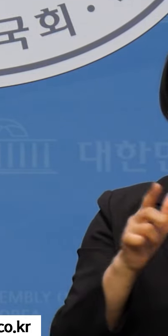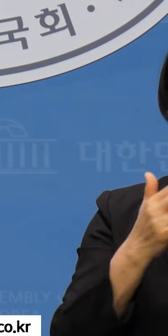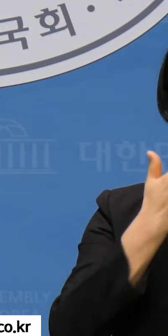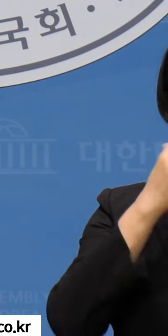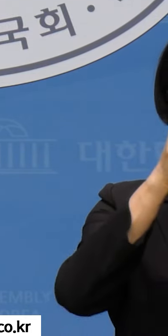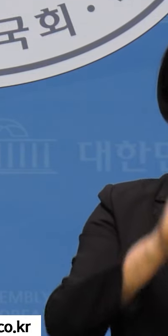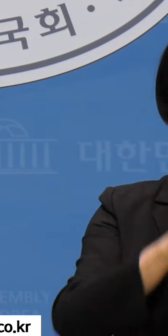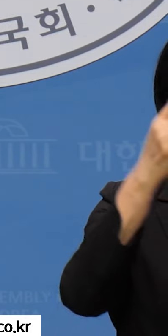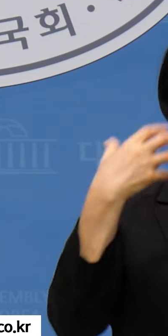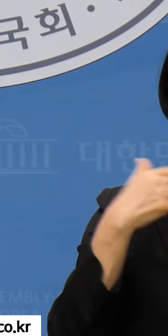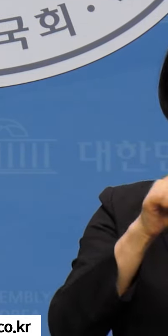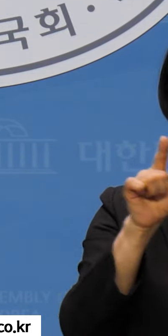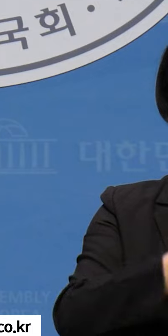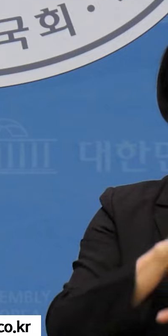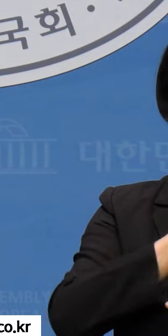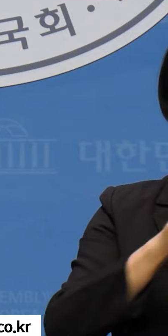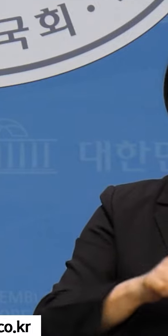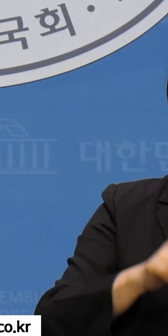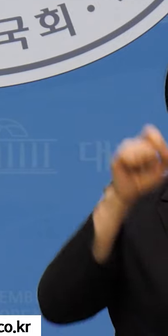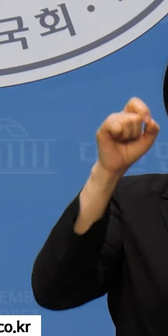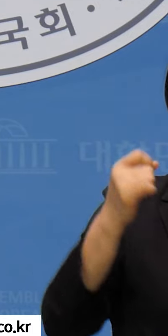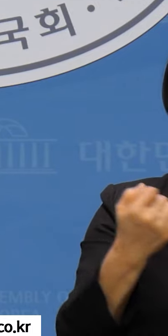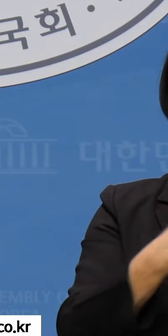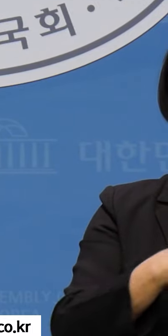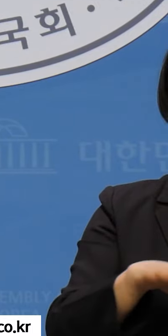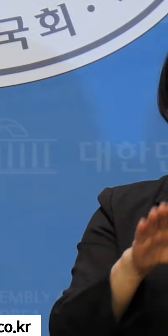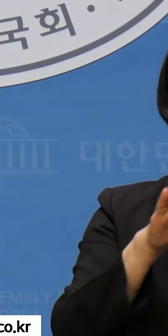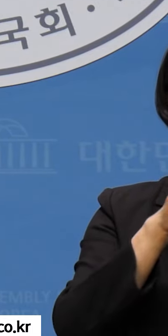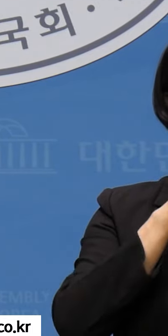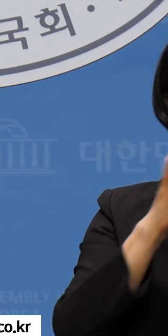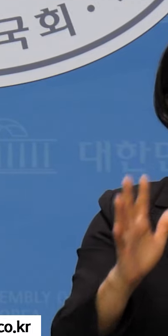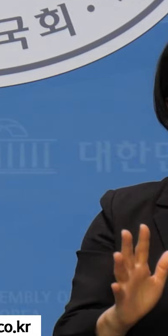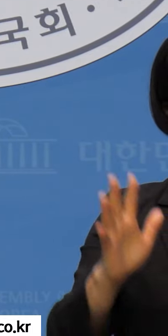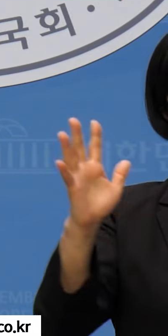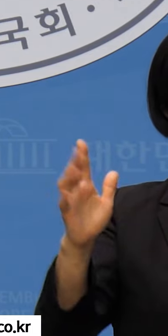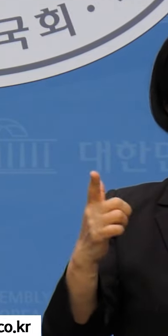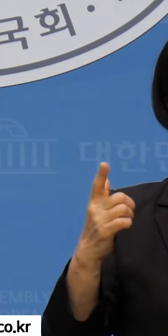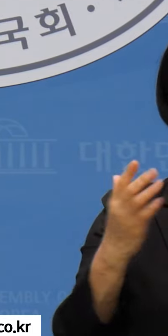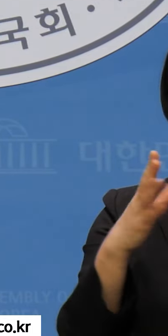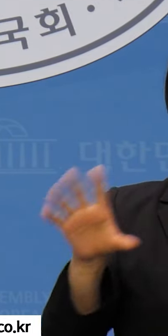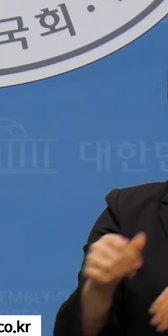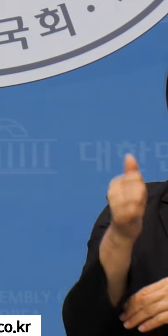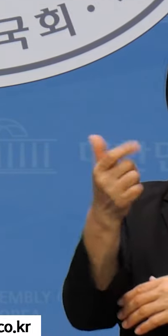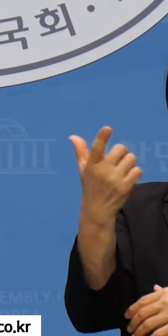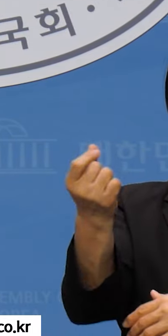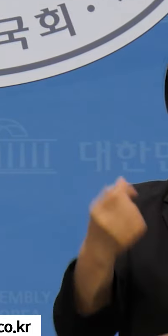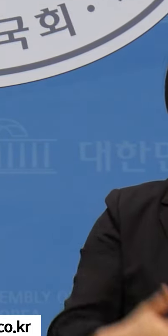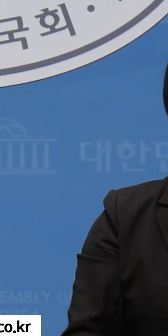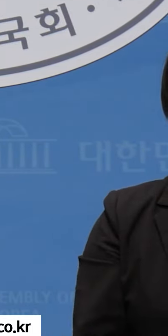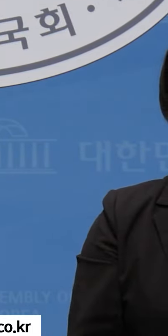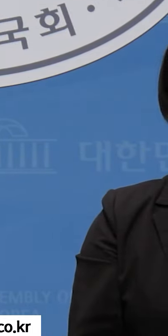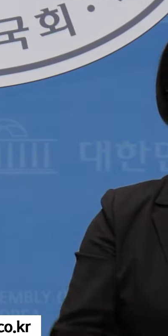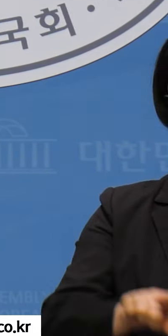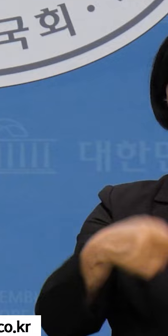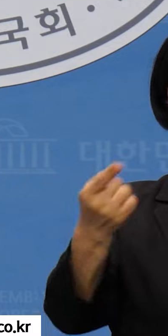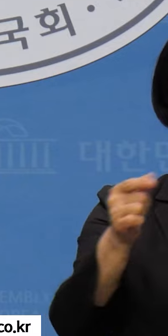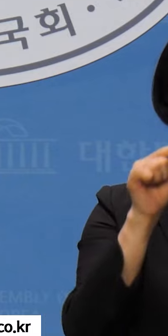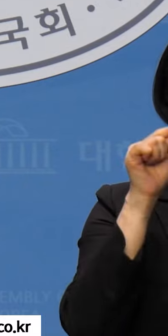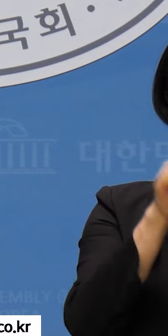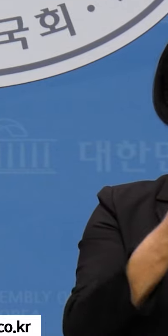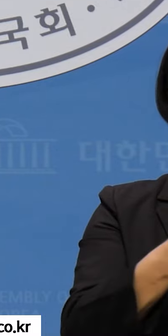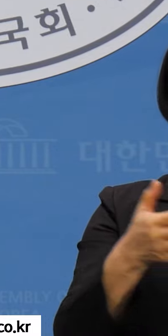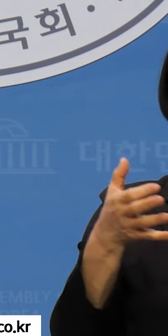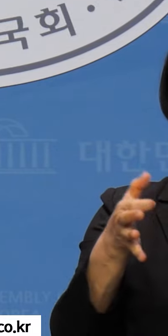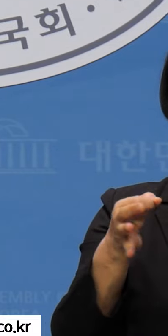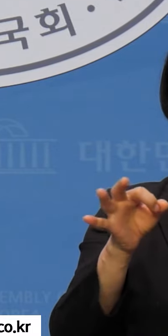윤 정부에서 가장 오랫동안 버틴 식물장관이었던 김현숙 장관, 이어 지명된